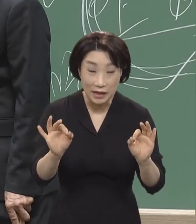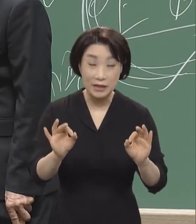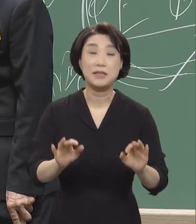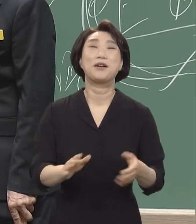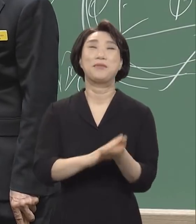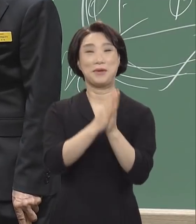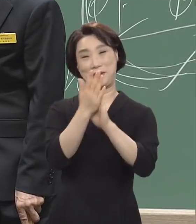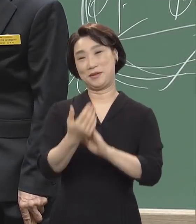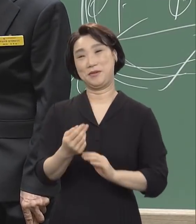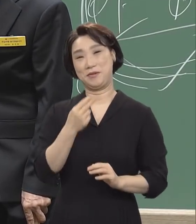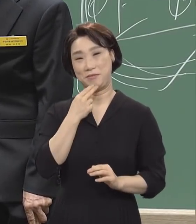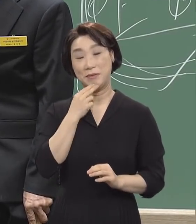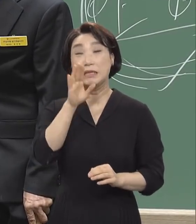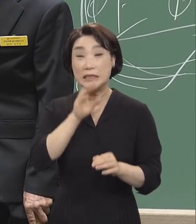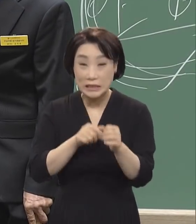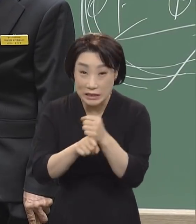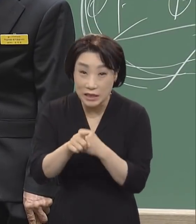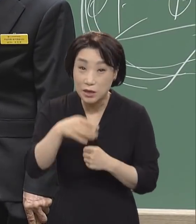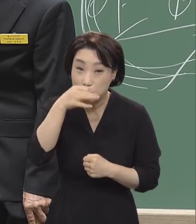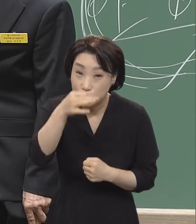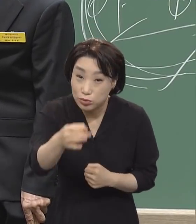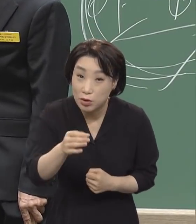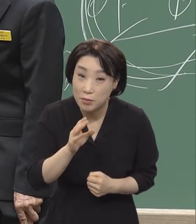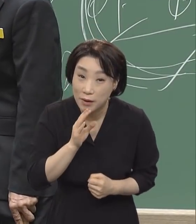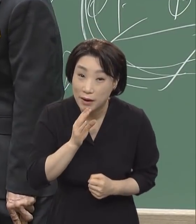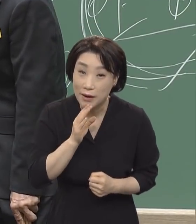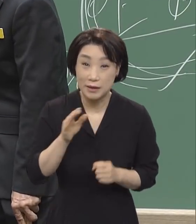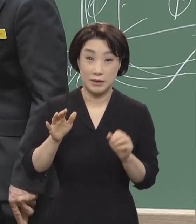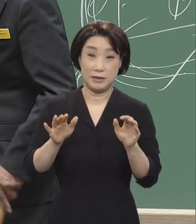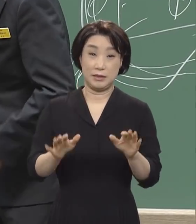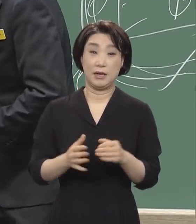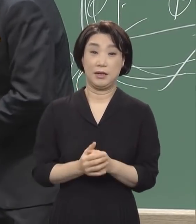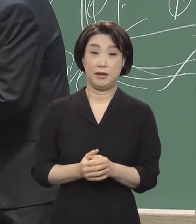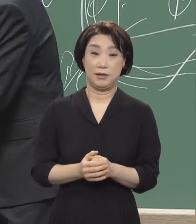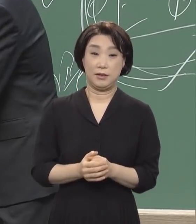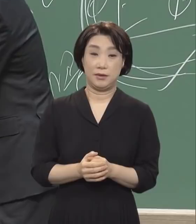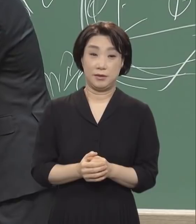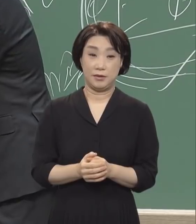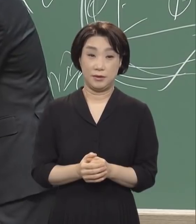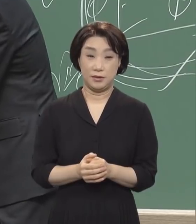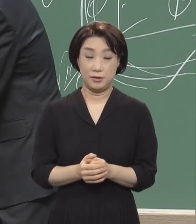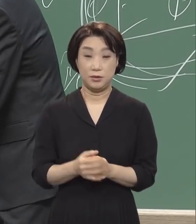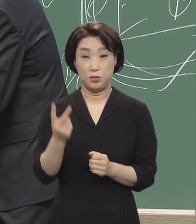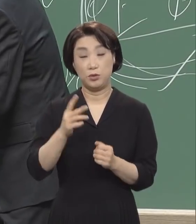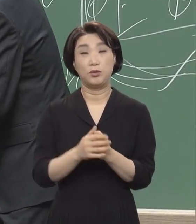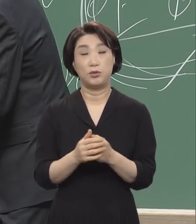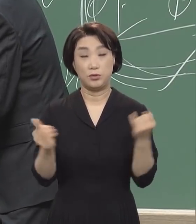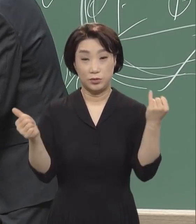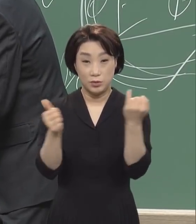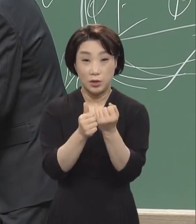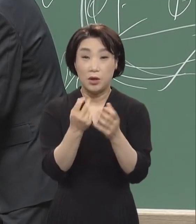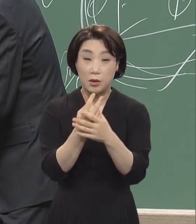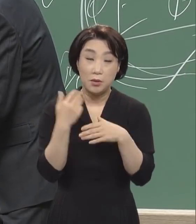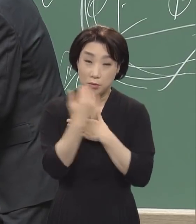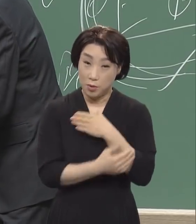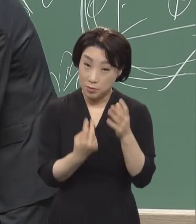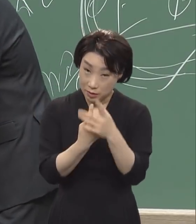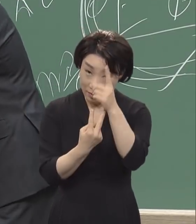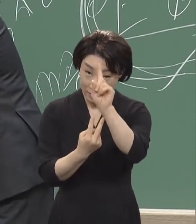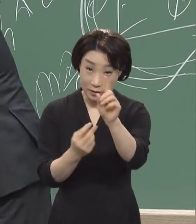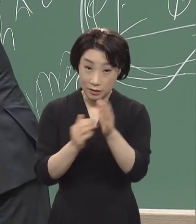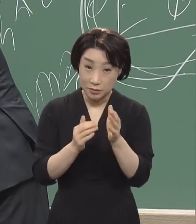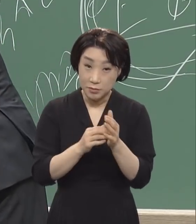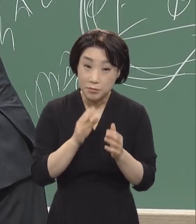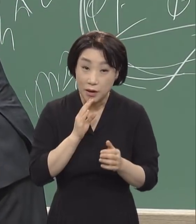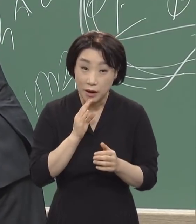이걸 변하지 않는 것을 진리라고 하는 거예요. 자, 그던데 또 둘이 앞에 한 몸을 이루라고 말씀하시고